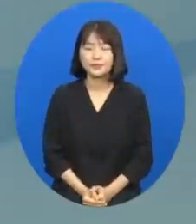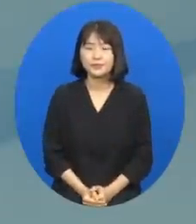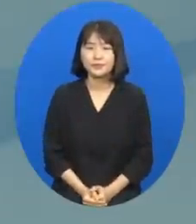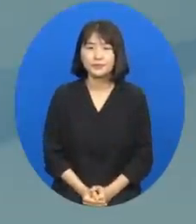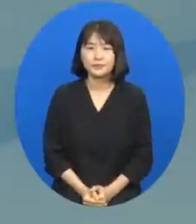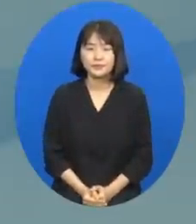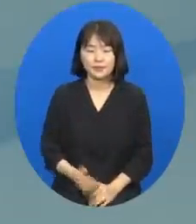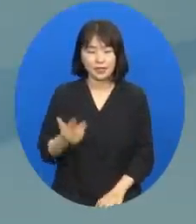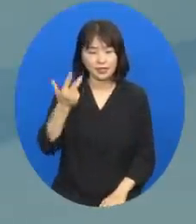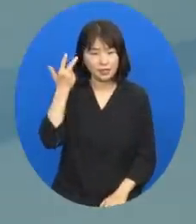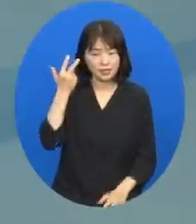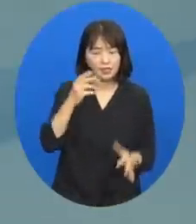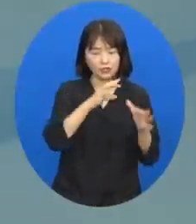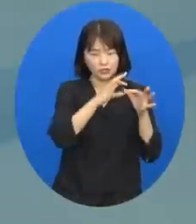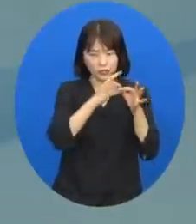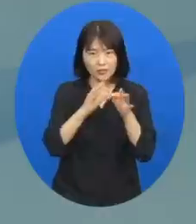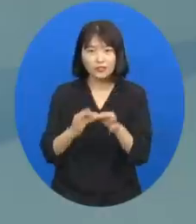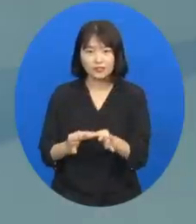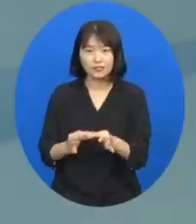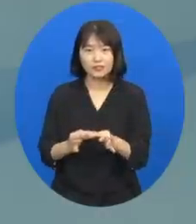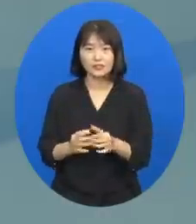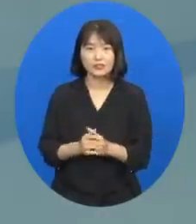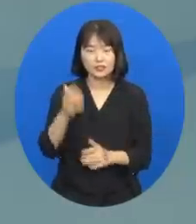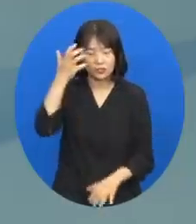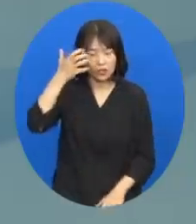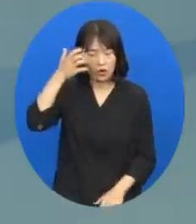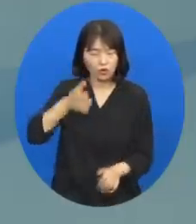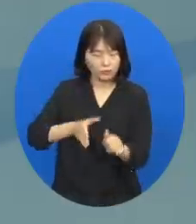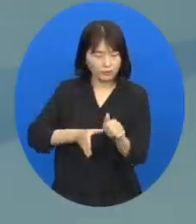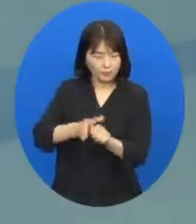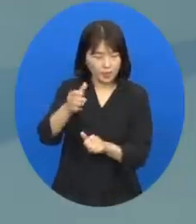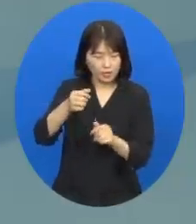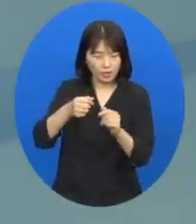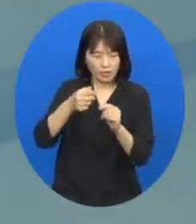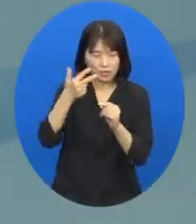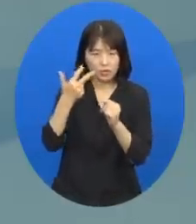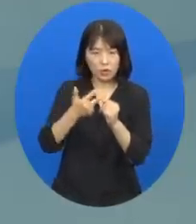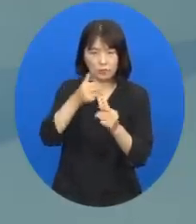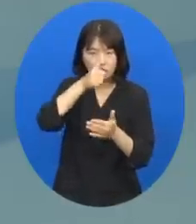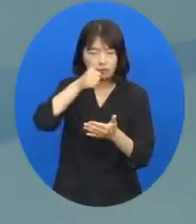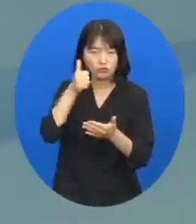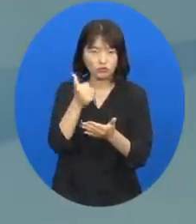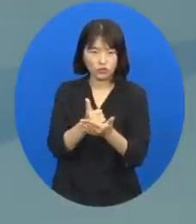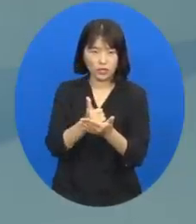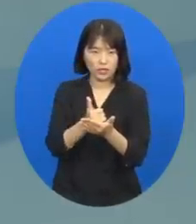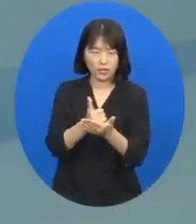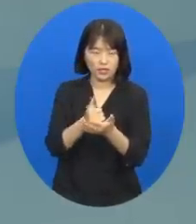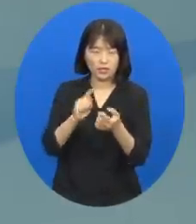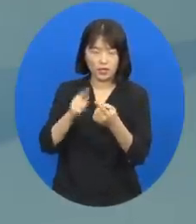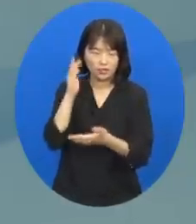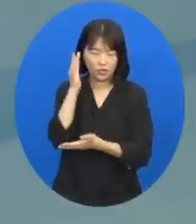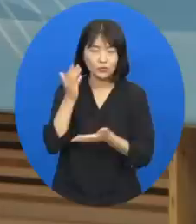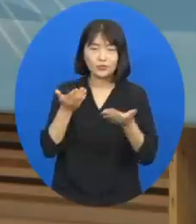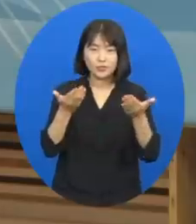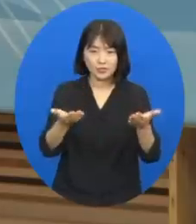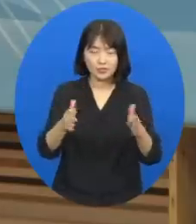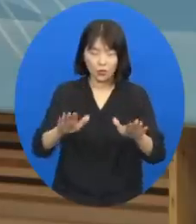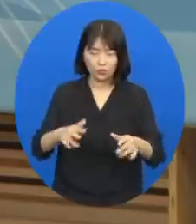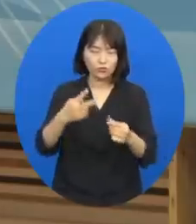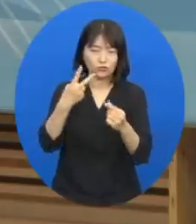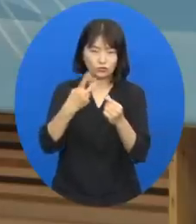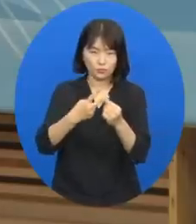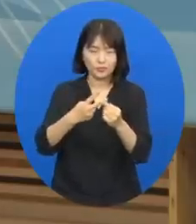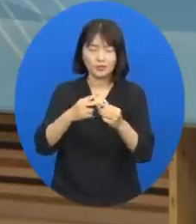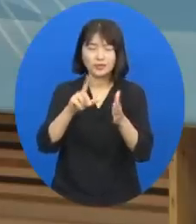아무리 지난주에 의해서 이어서 아 영혼을 죽이는 7가지 죄 에 있으리 들을 진행하겠습니다 오늘은 두번째 입니다